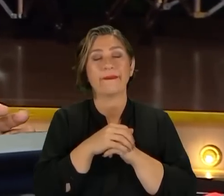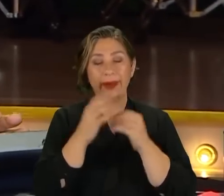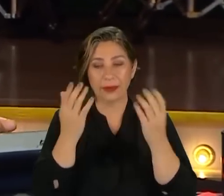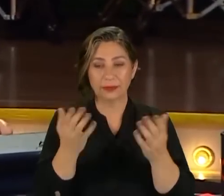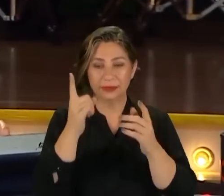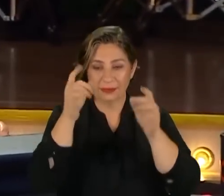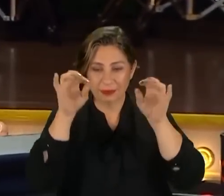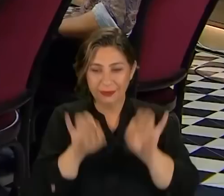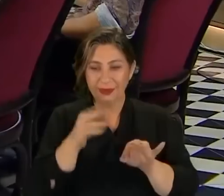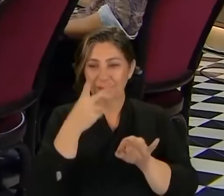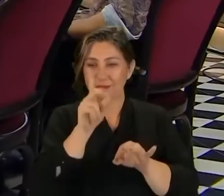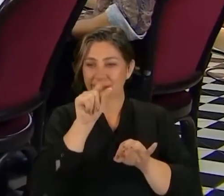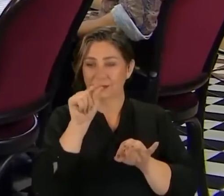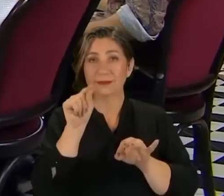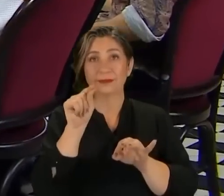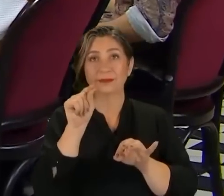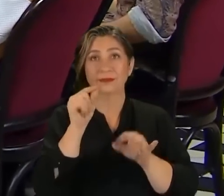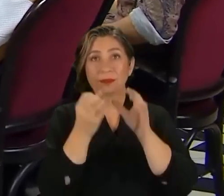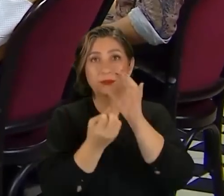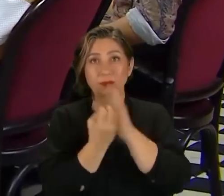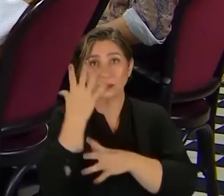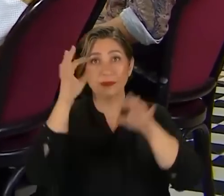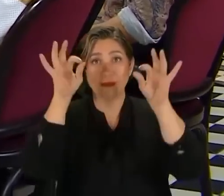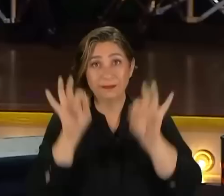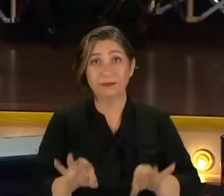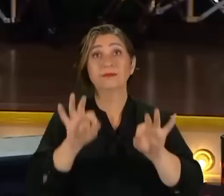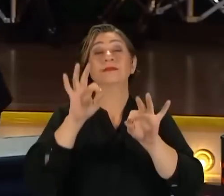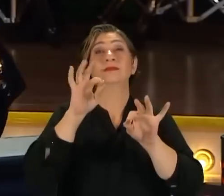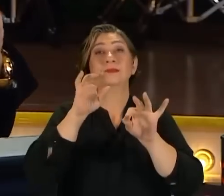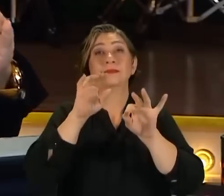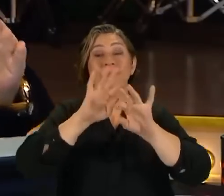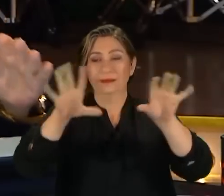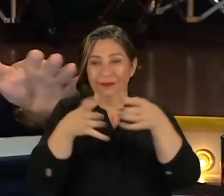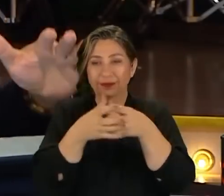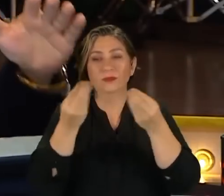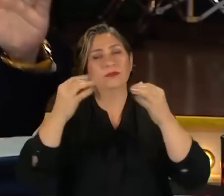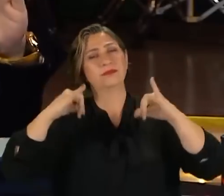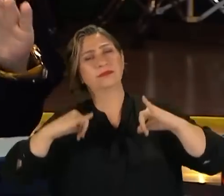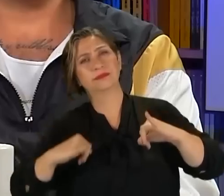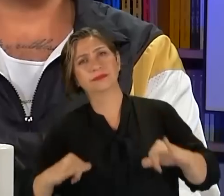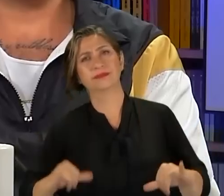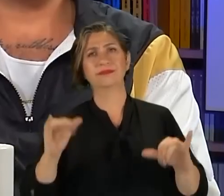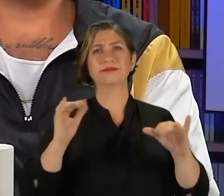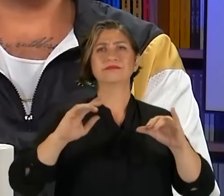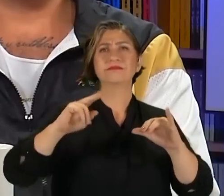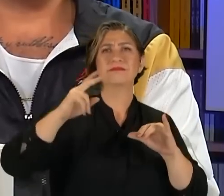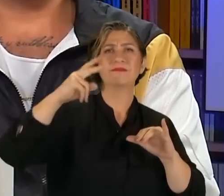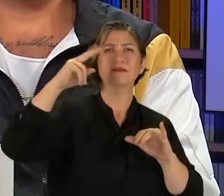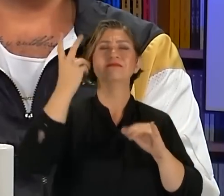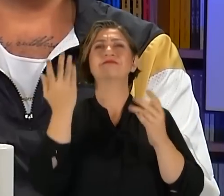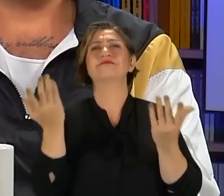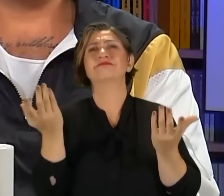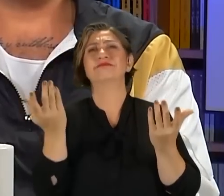tabii ki bir başlangıç yani 2011'de kurulmanızla beraber aslında çok rahat gelmişsiniz değil mi? Yani